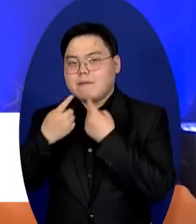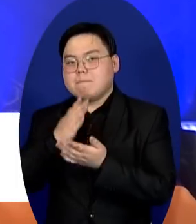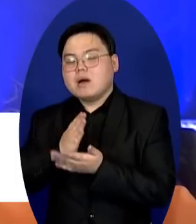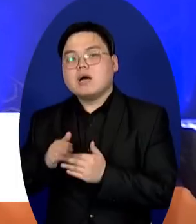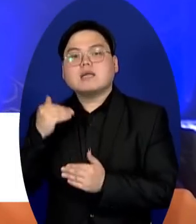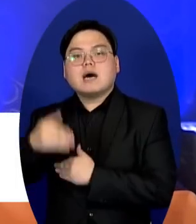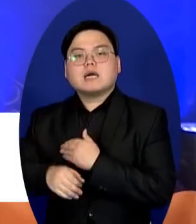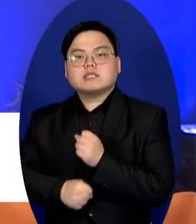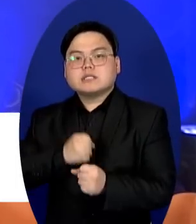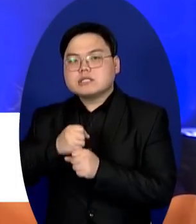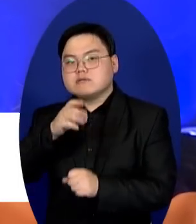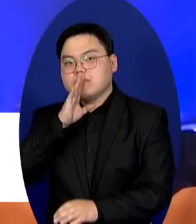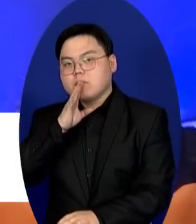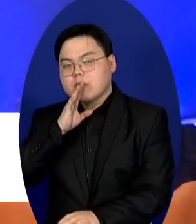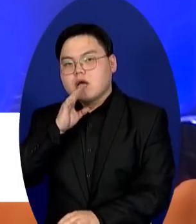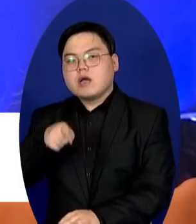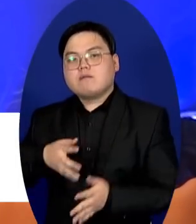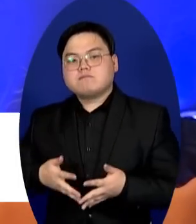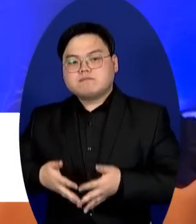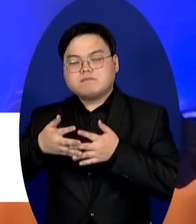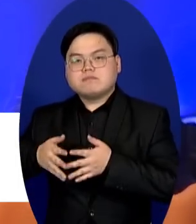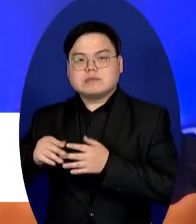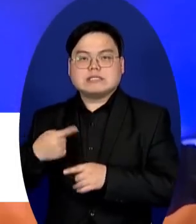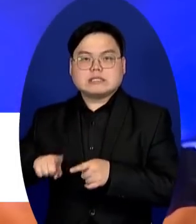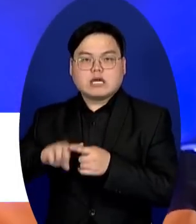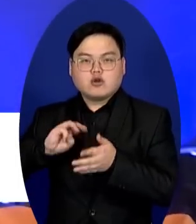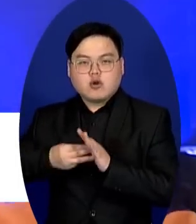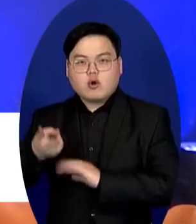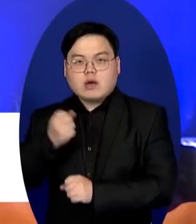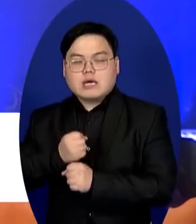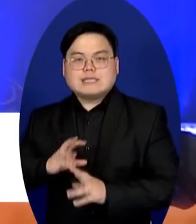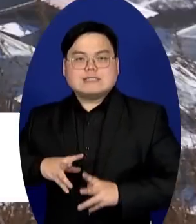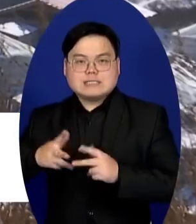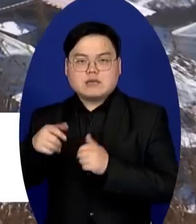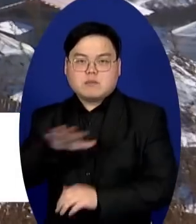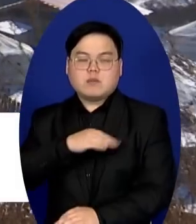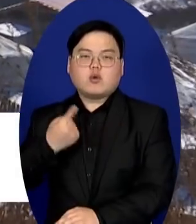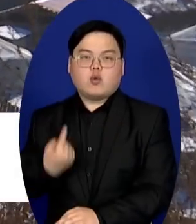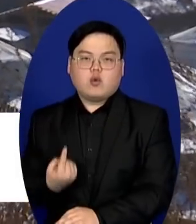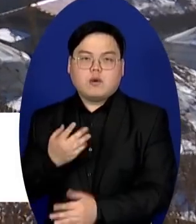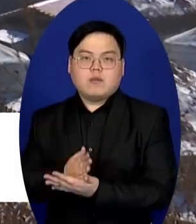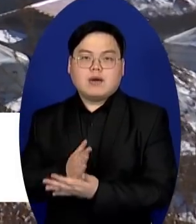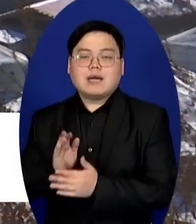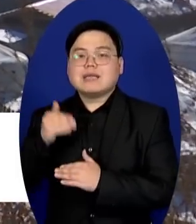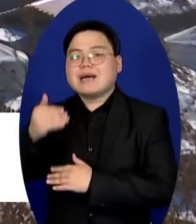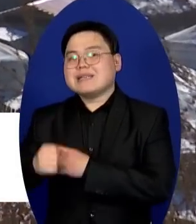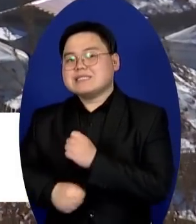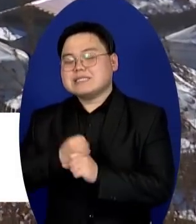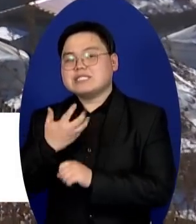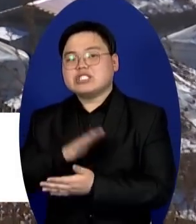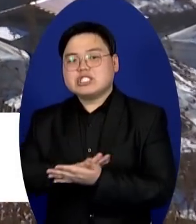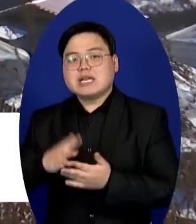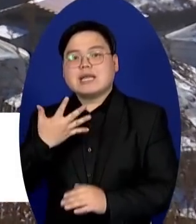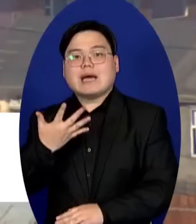ирэх жилдээ бол харин энэ орон сууцны дахин төлөвлөлтийн ажил бол нэлээд сэргэнэ гэсэн юм хүлээлттэй байна. Ирэх онд шинээр 5 байршилт